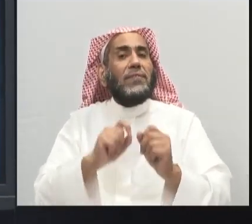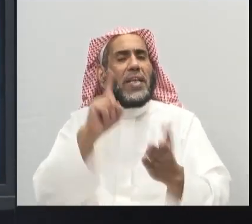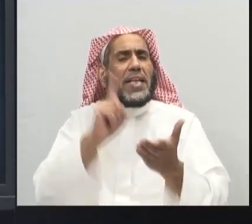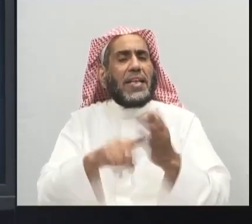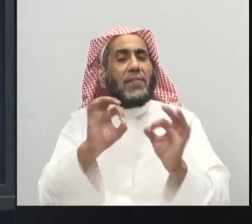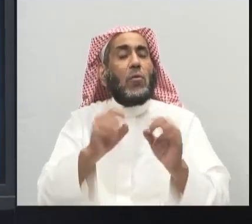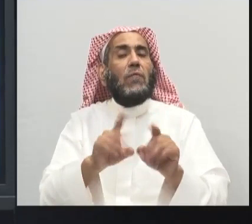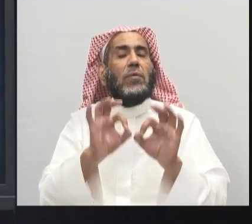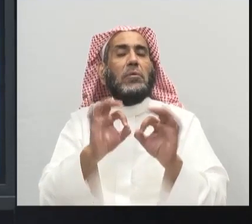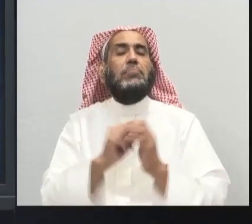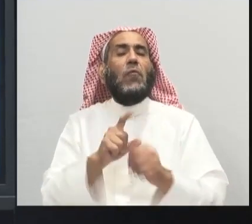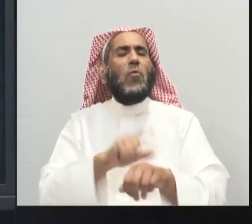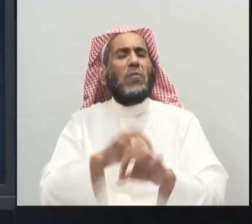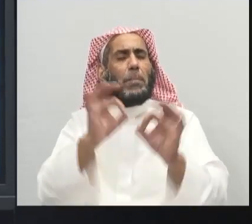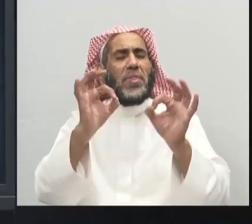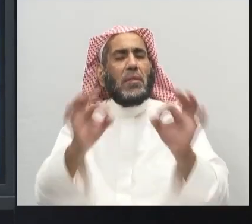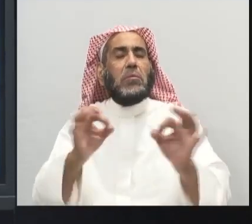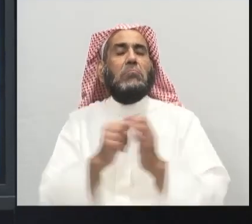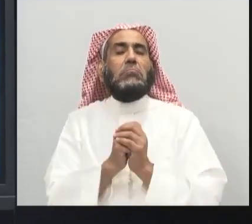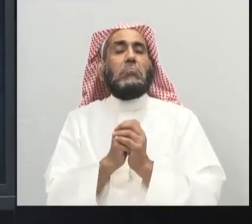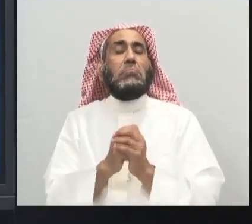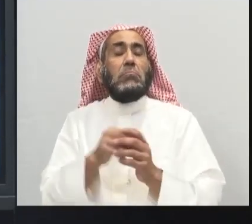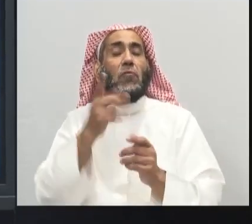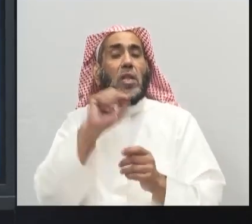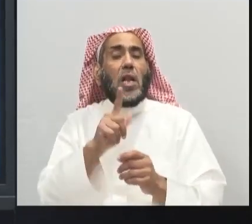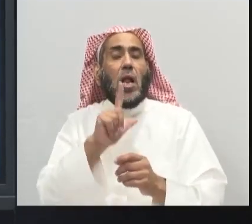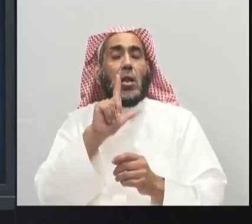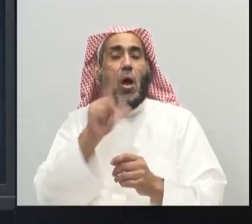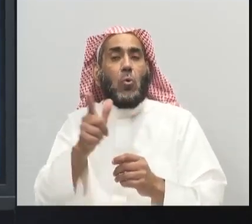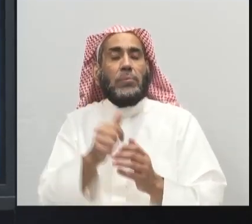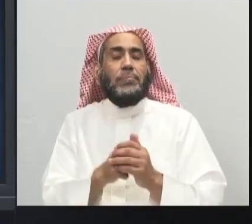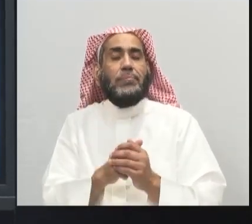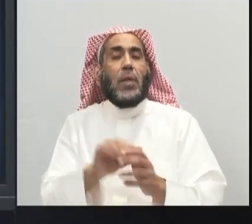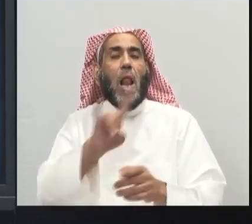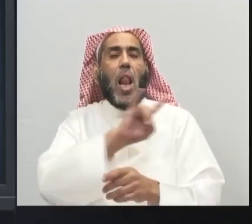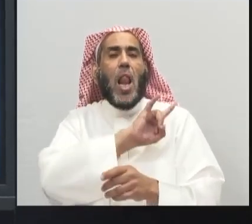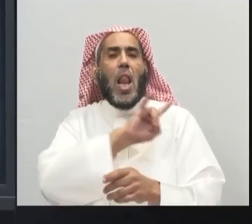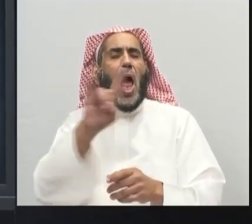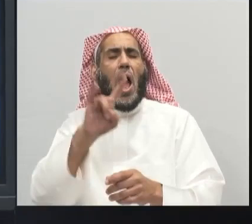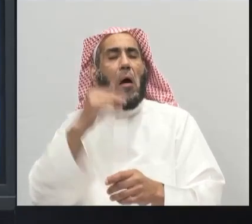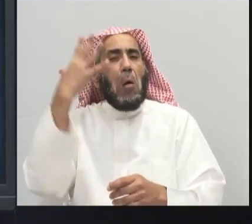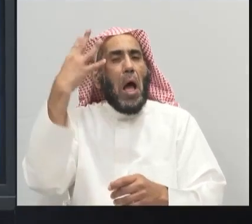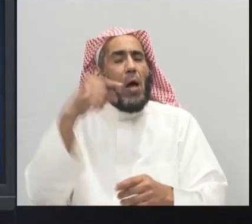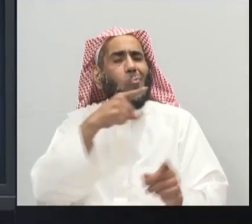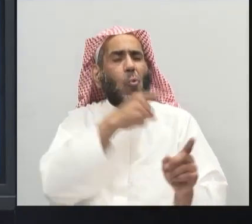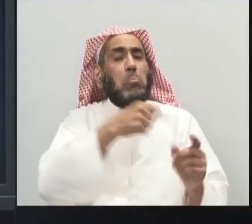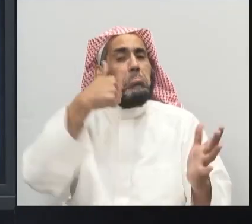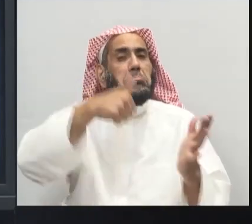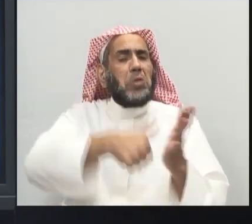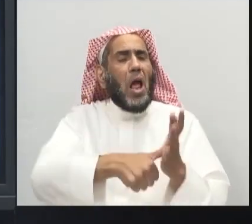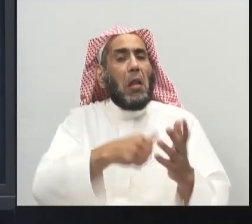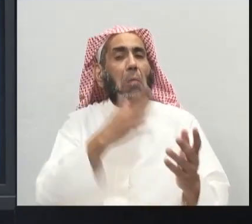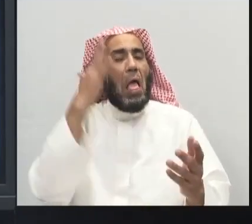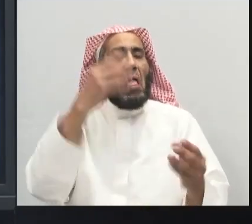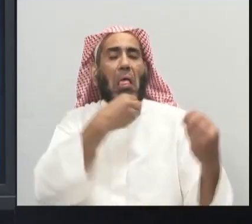فينفذ من حينه فينفذ من حينه فلذلك نقول انه لا يعذر احد بجهله في